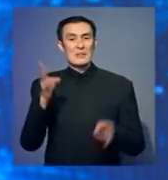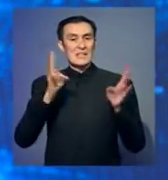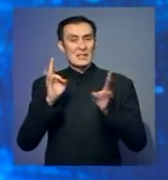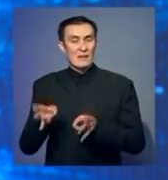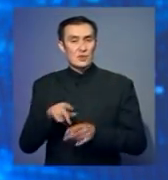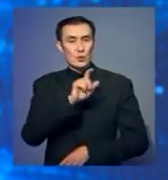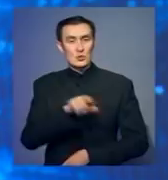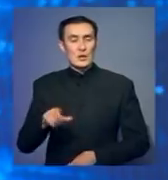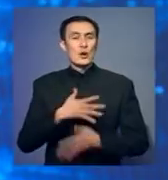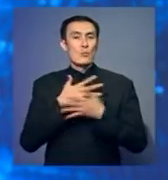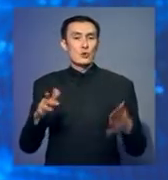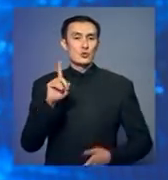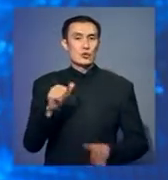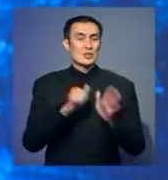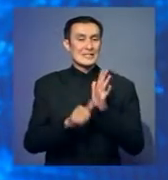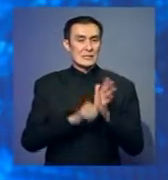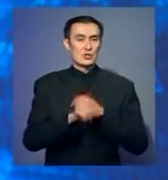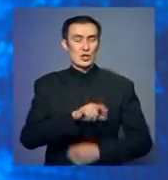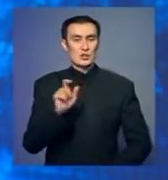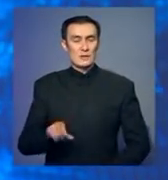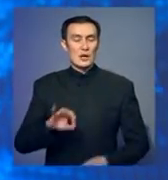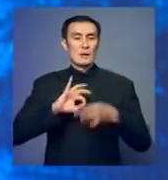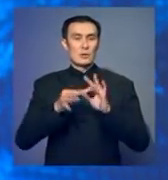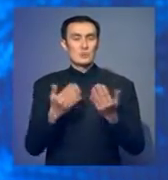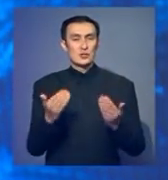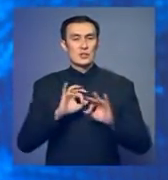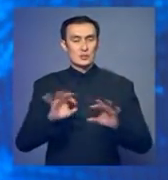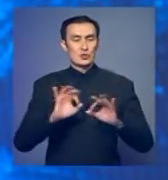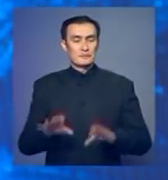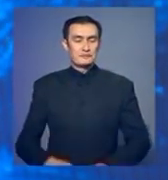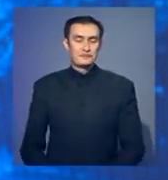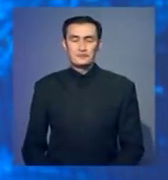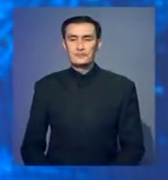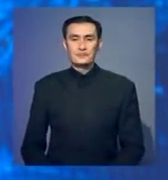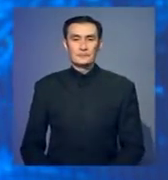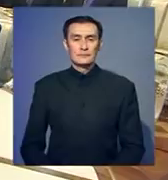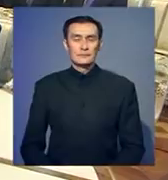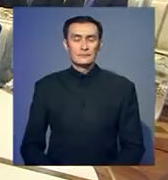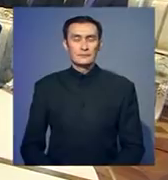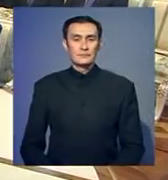пострадавших в Арыси превысило 160 человек. Подробности в следующем материале.